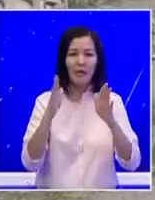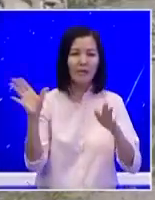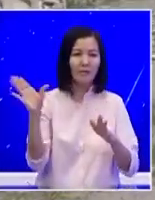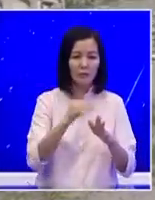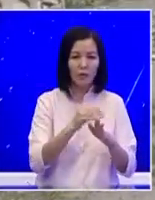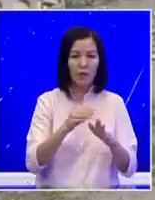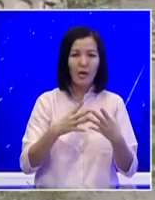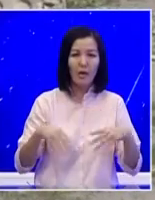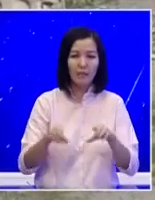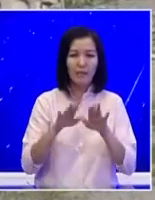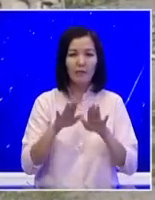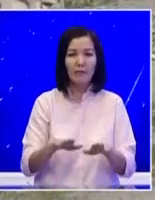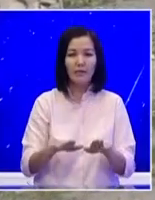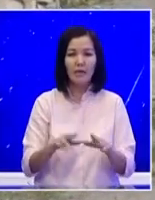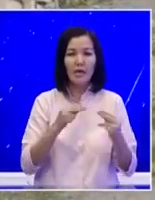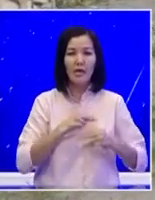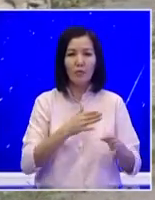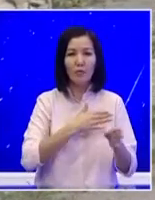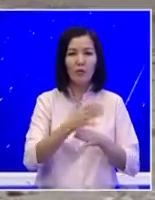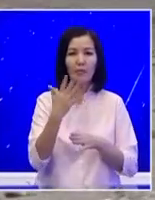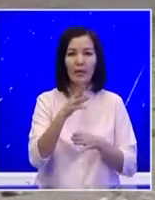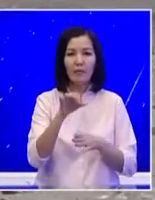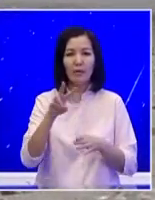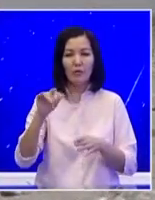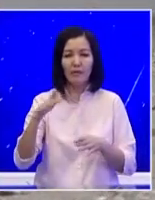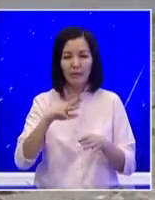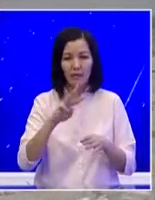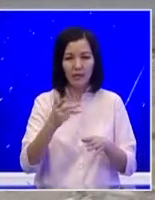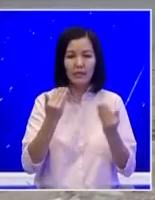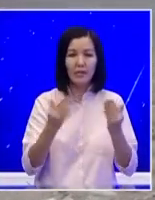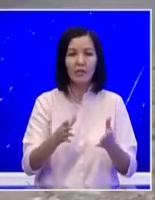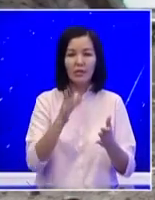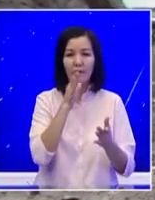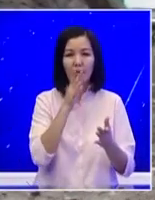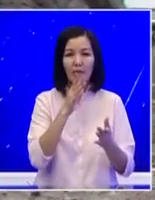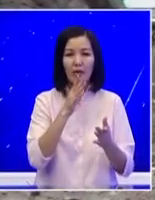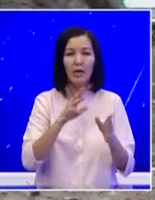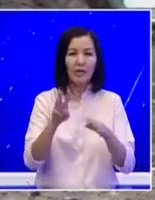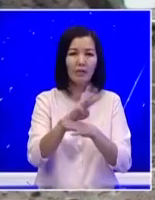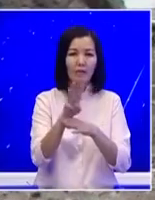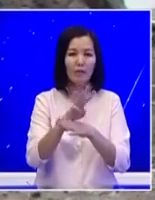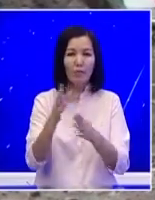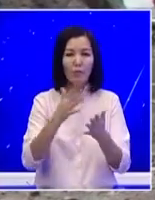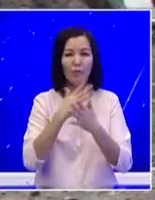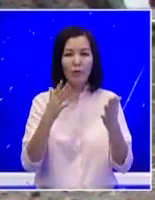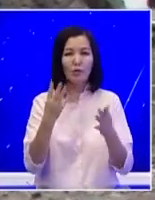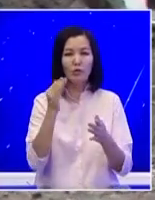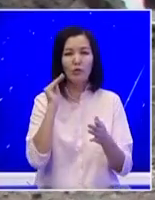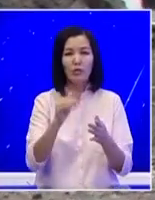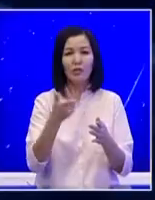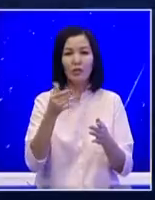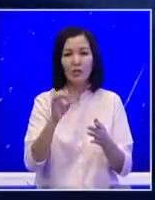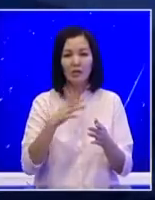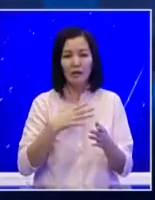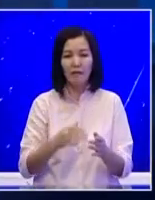прочие общественные места. На эти работы выделено 5 миллионов тенге. В настоящее время дезобработке подлежит более 4000